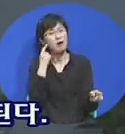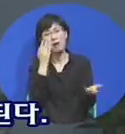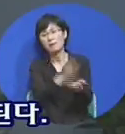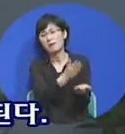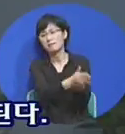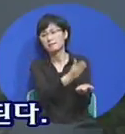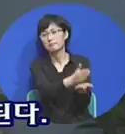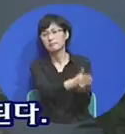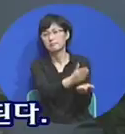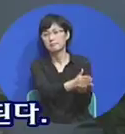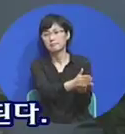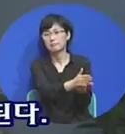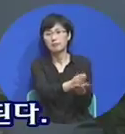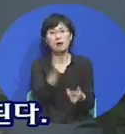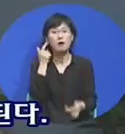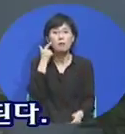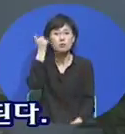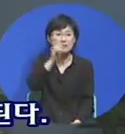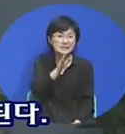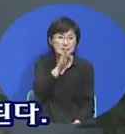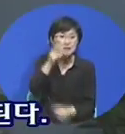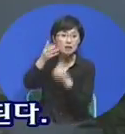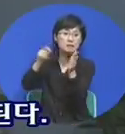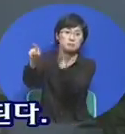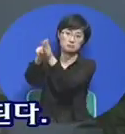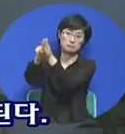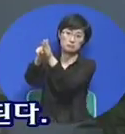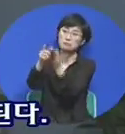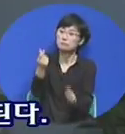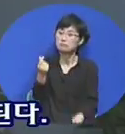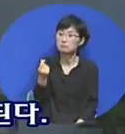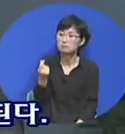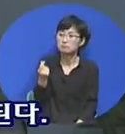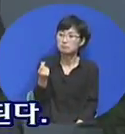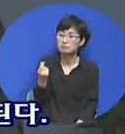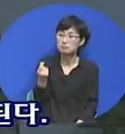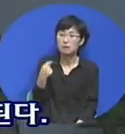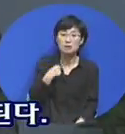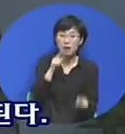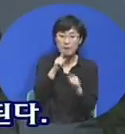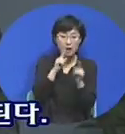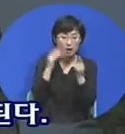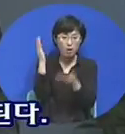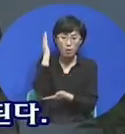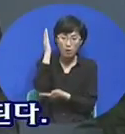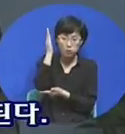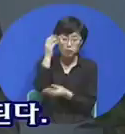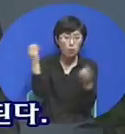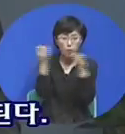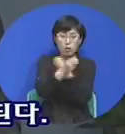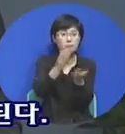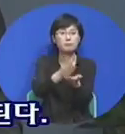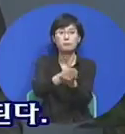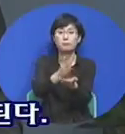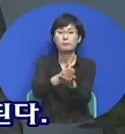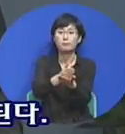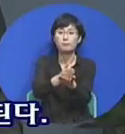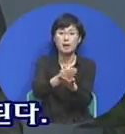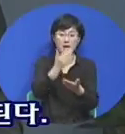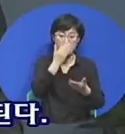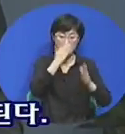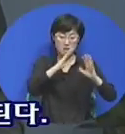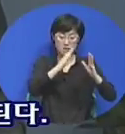목사 하나님을 믿어야지. Pastors must believe in God. 이게 지금 그 말이 아닙니다. That's not what I'm saying right now.